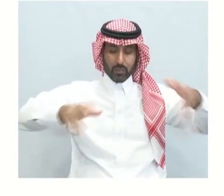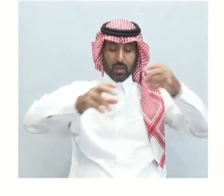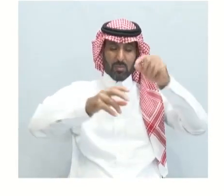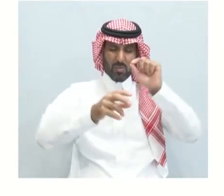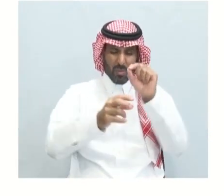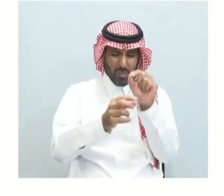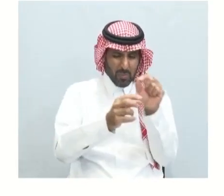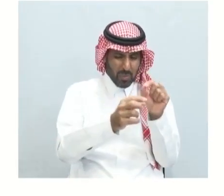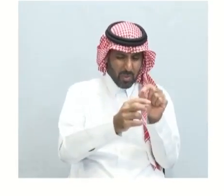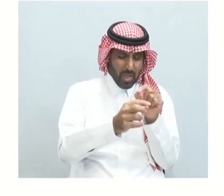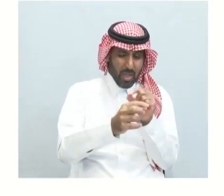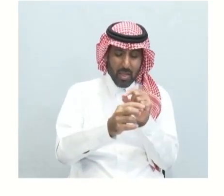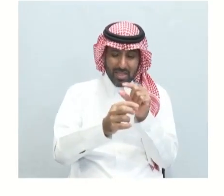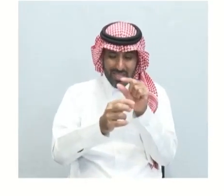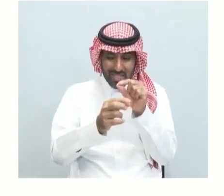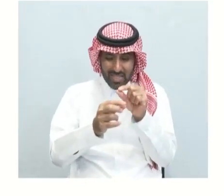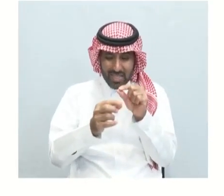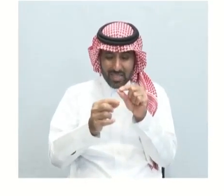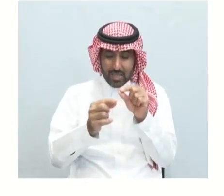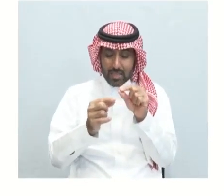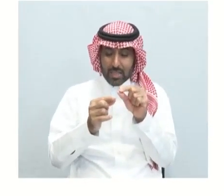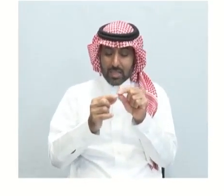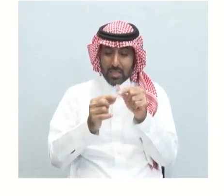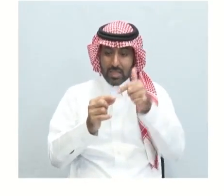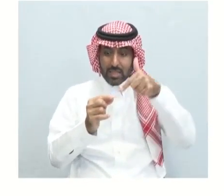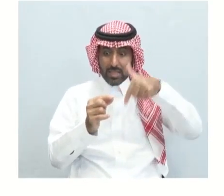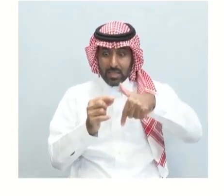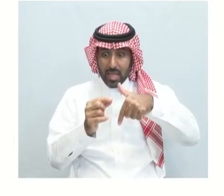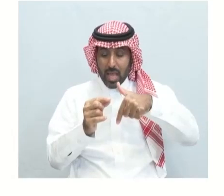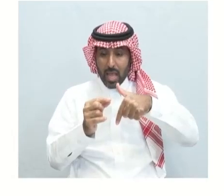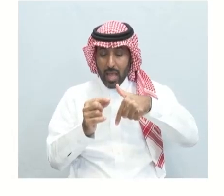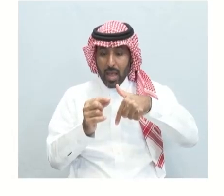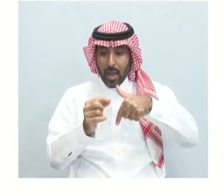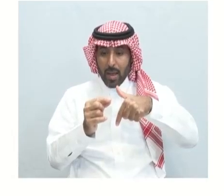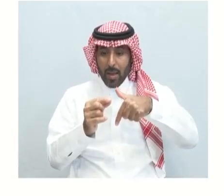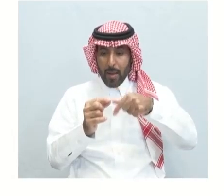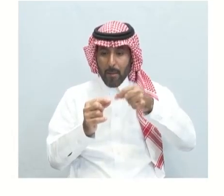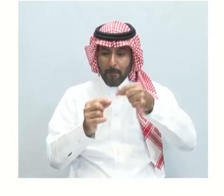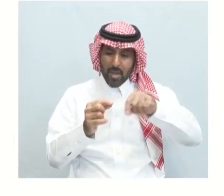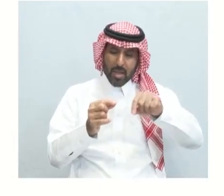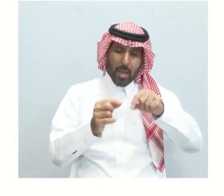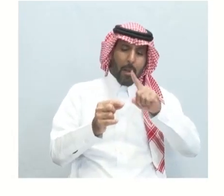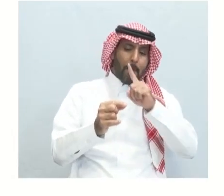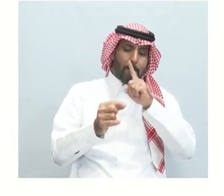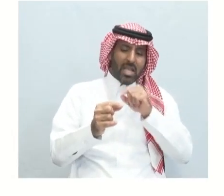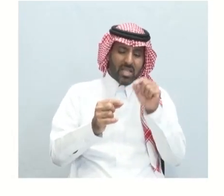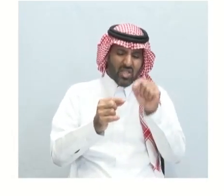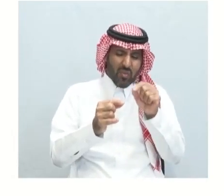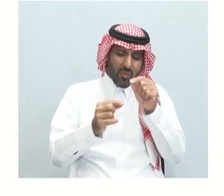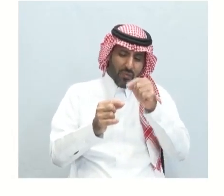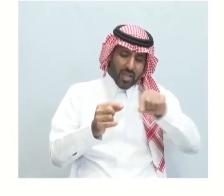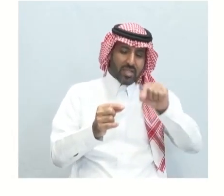حبيبات يتراوح قطرها ما بين 6 بين 6 من او